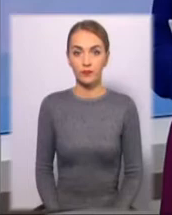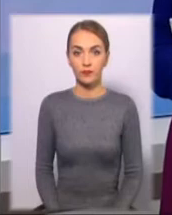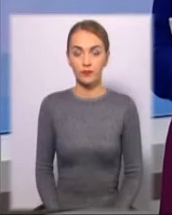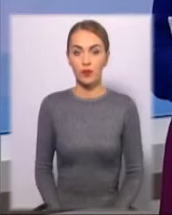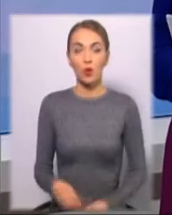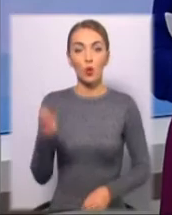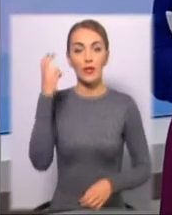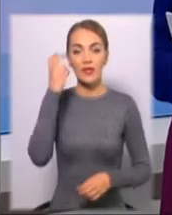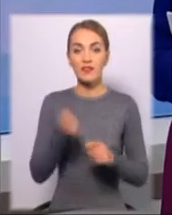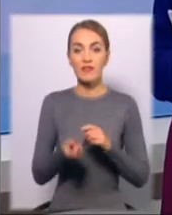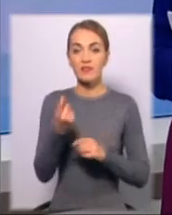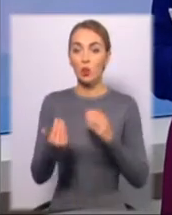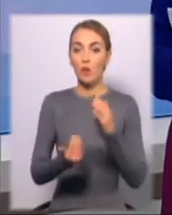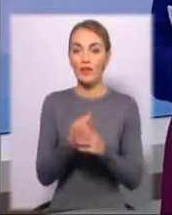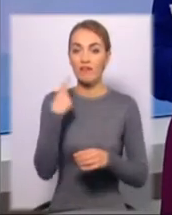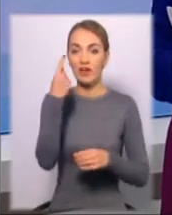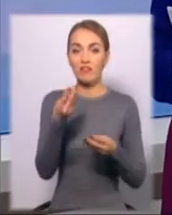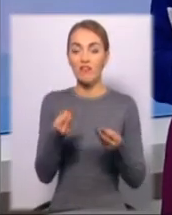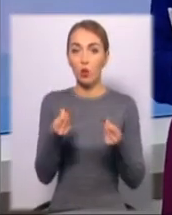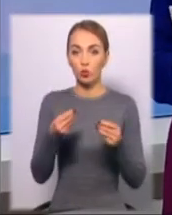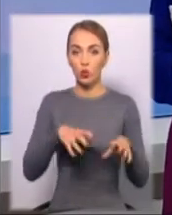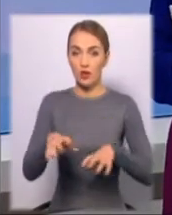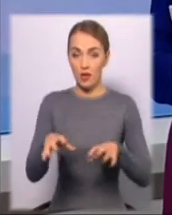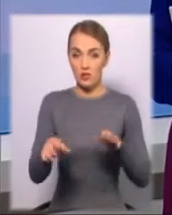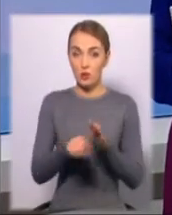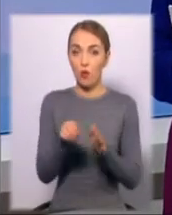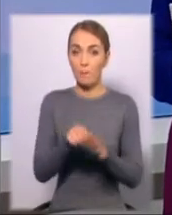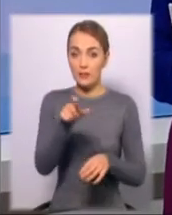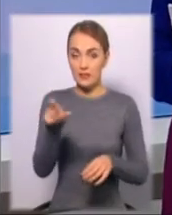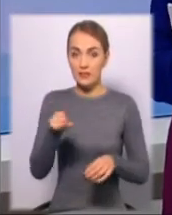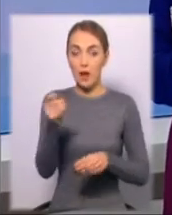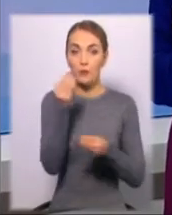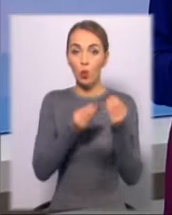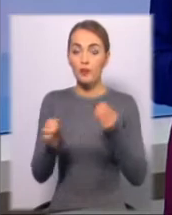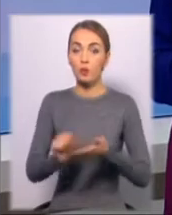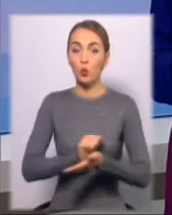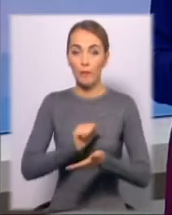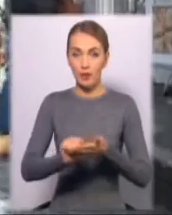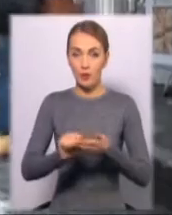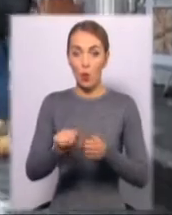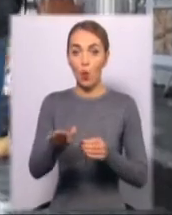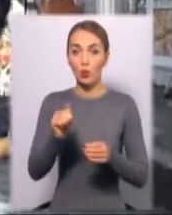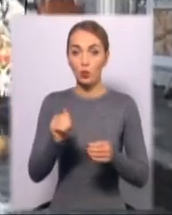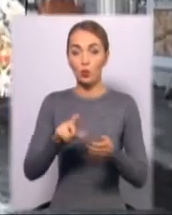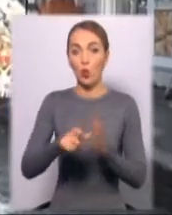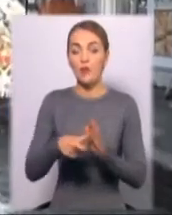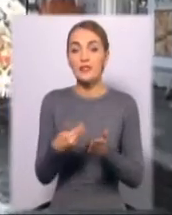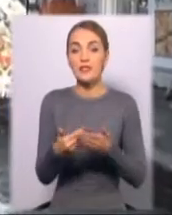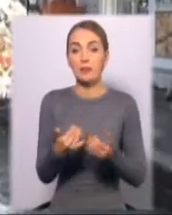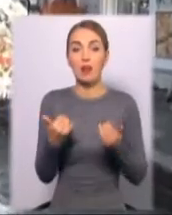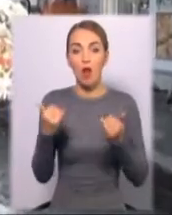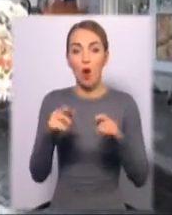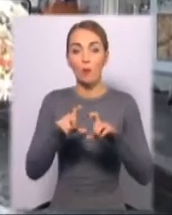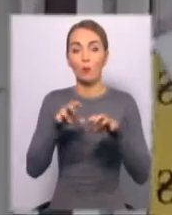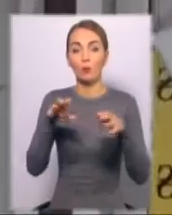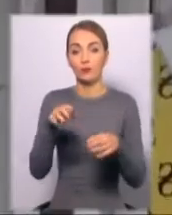У Києві з'явився новий вид валютного шахрайства. Зловмисники за підробними документами орендують офіс нібито для пункту